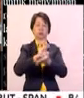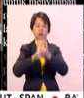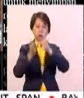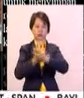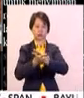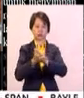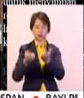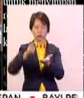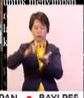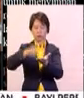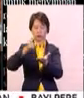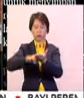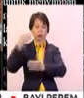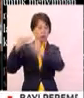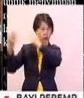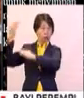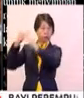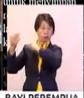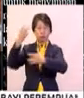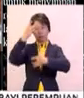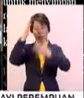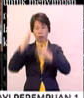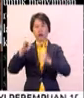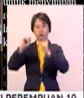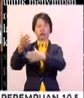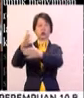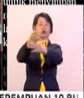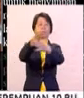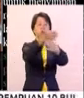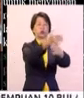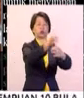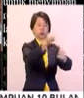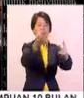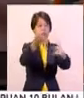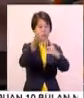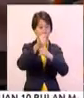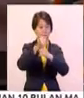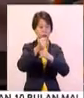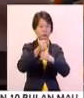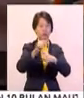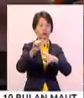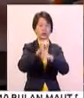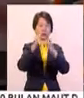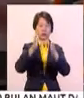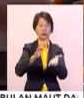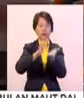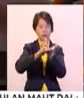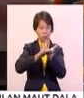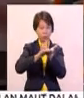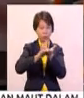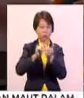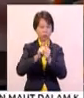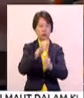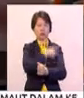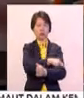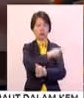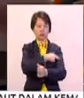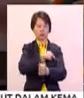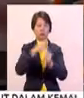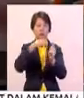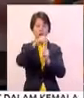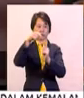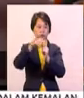Justru, rekod-rekod lampau pesakit dapat dikongsi dan dicapai oleh pengamal perubatan hospital